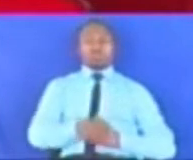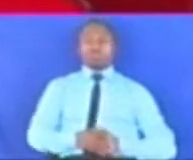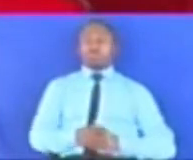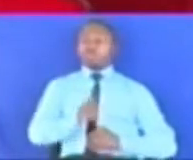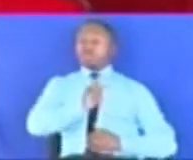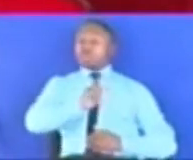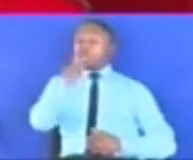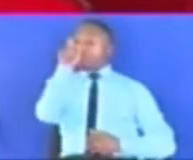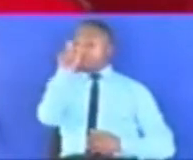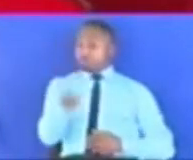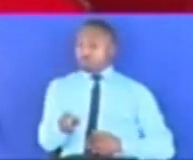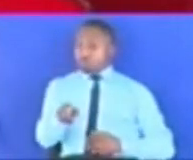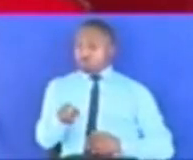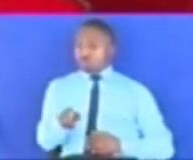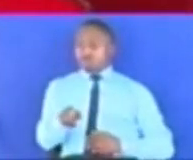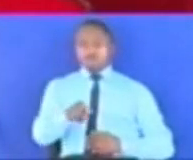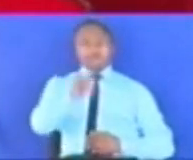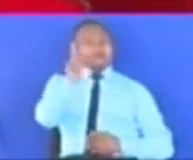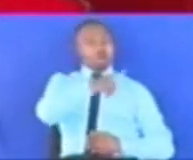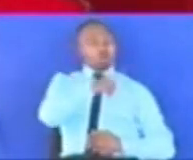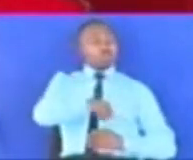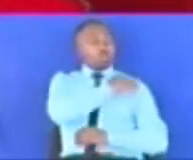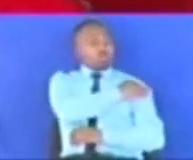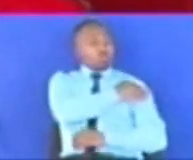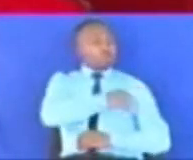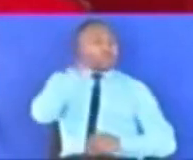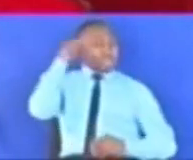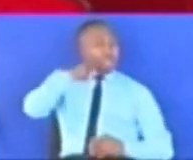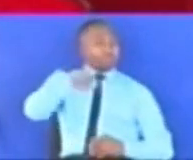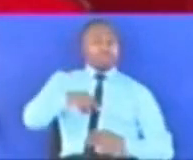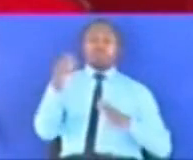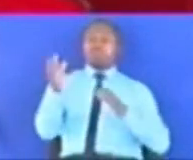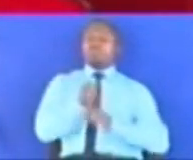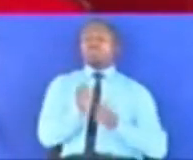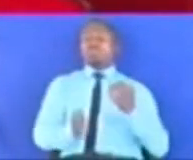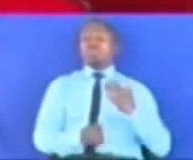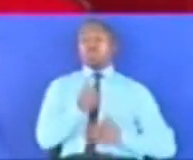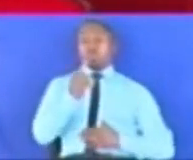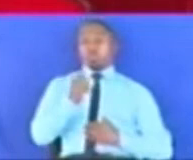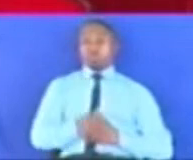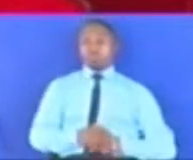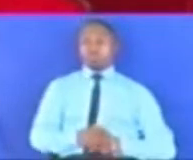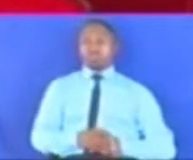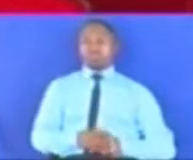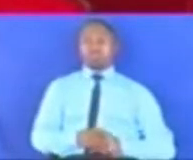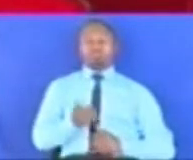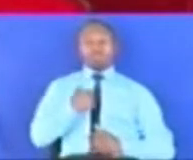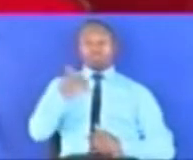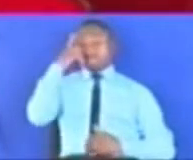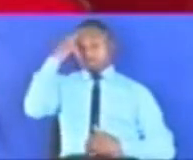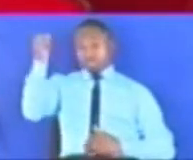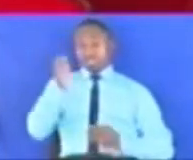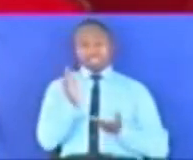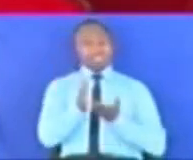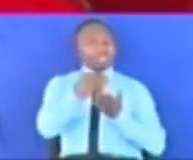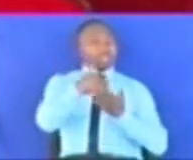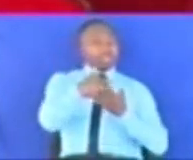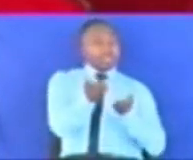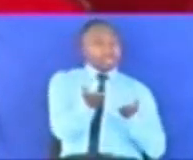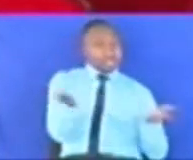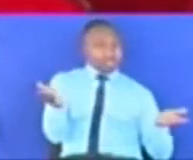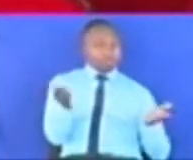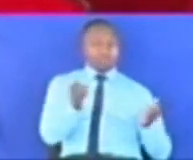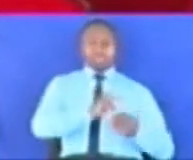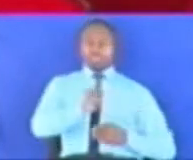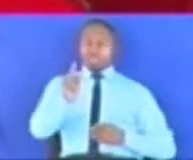Kama ni mtu kuto kuhudumiwa jambo fulani, ni pale pale. Naamini kabisa kuna sekta zingine kama